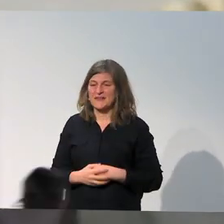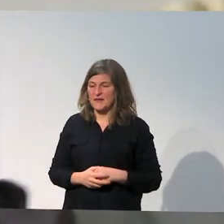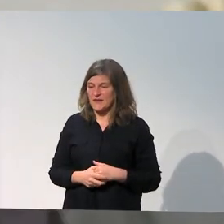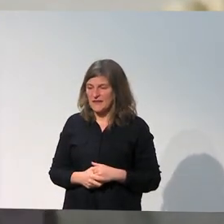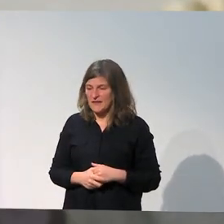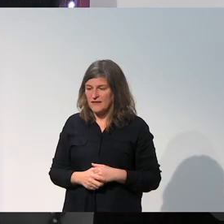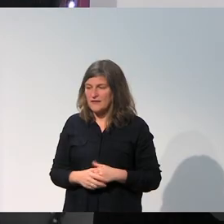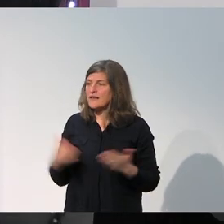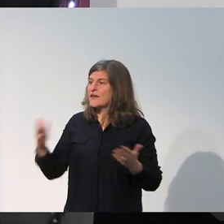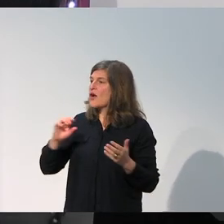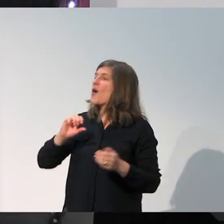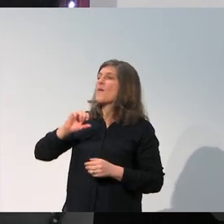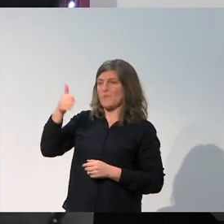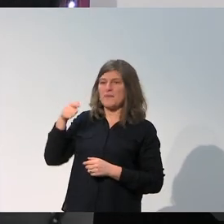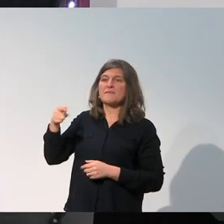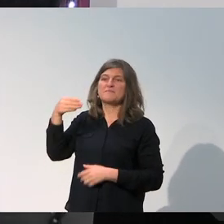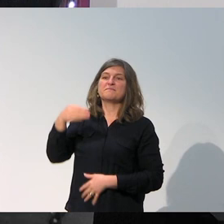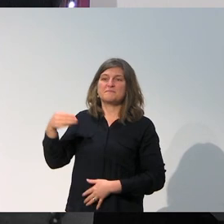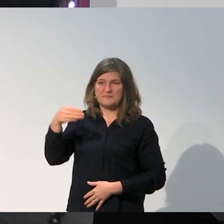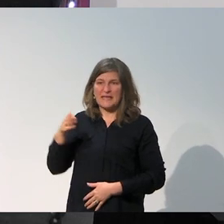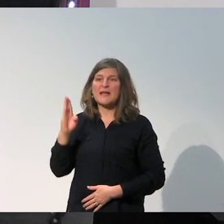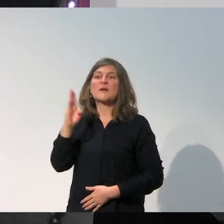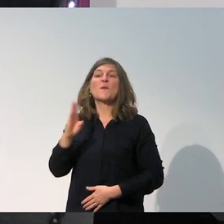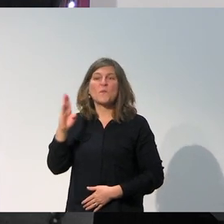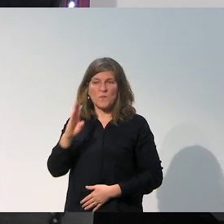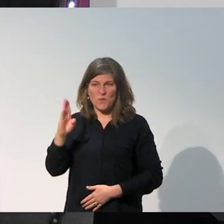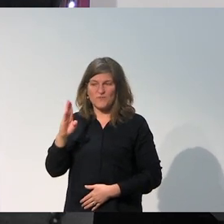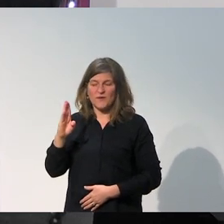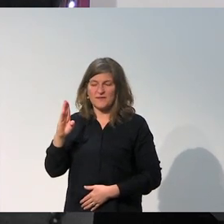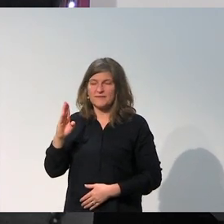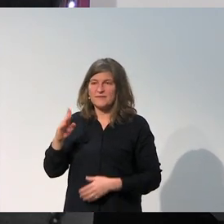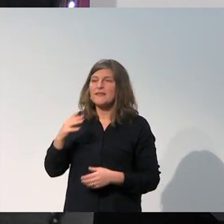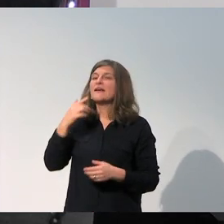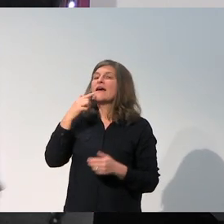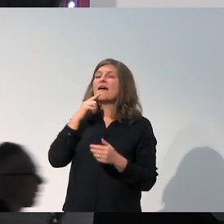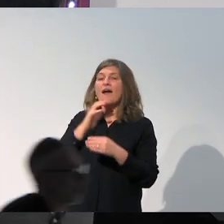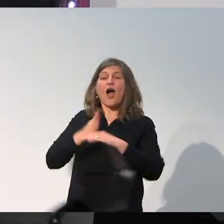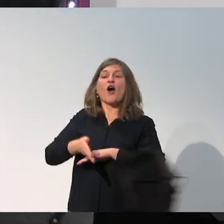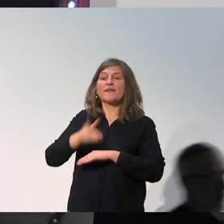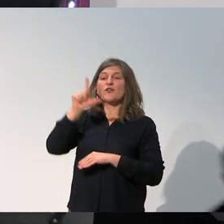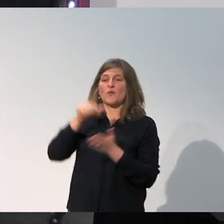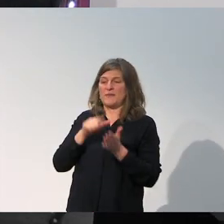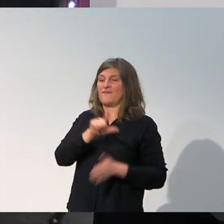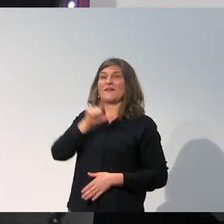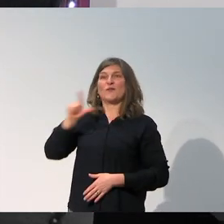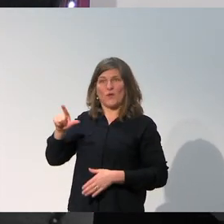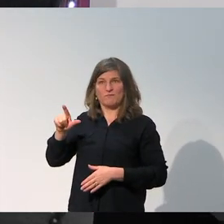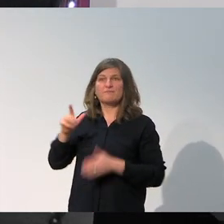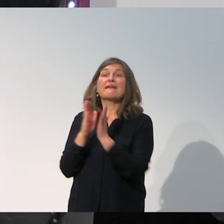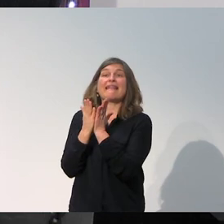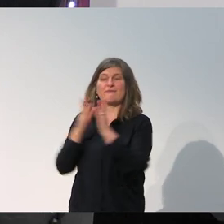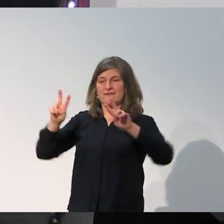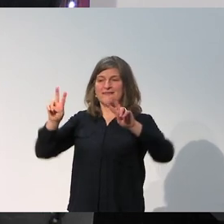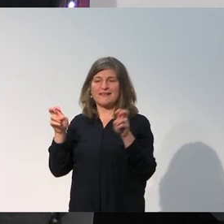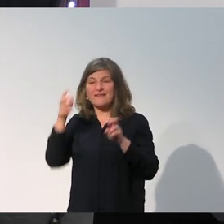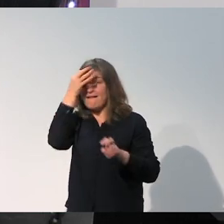Donc, on va commencer par vous, Miguel Bonnefoy. Donc, vous avez publié à la rentrée 2022 un livre intitulé L'Inventeur, et qui